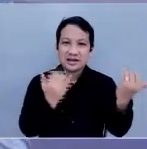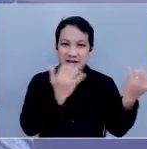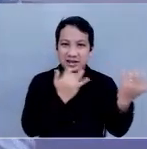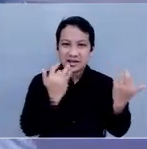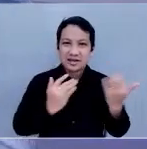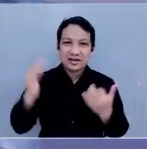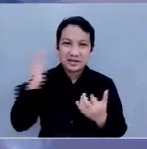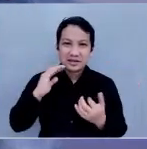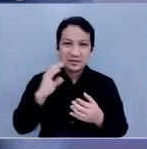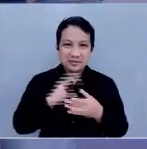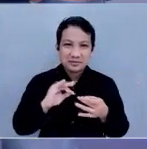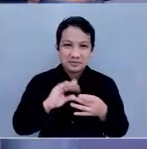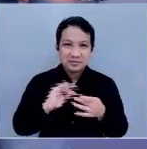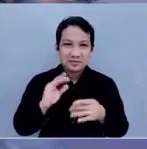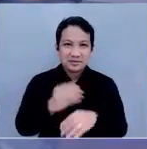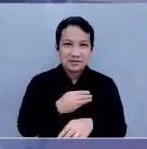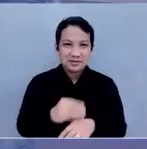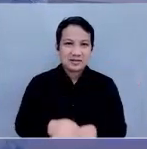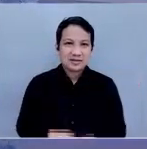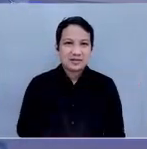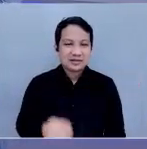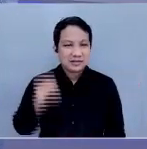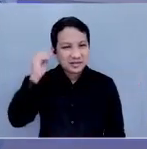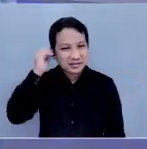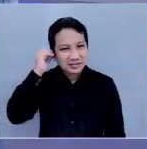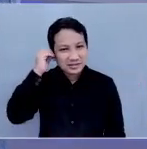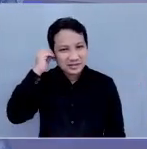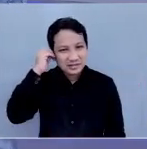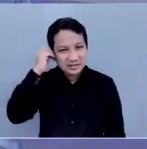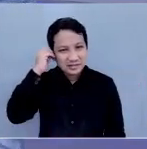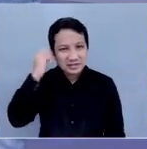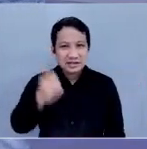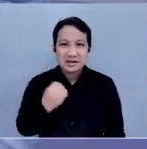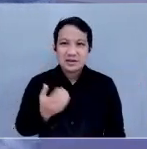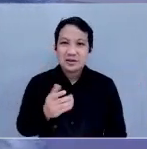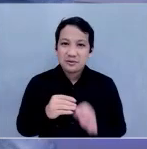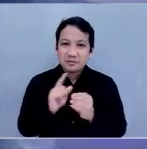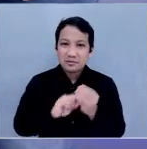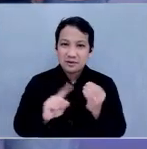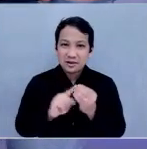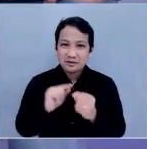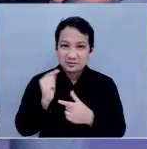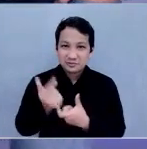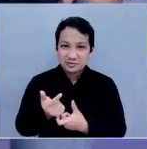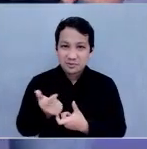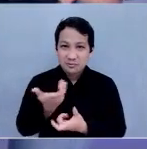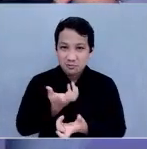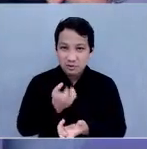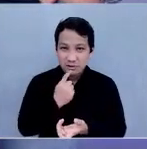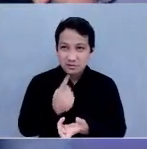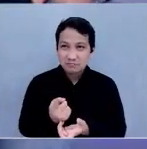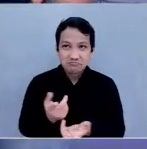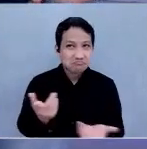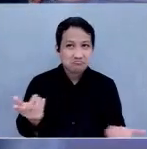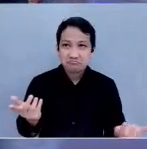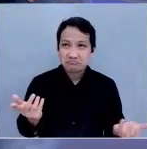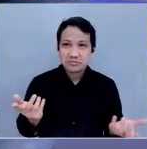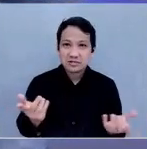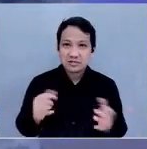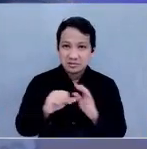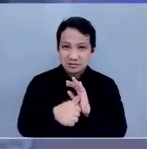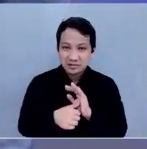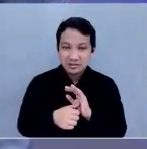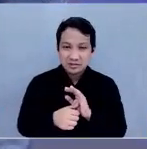music. Ano ba yung masasabi ninyong inspirasyon nyo bilang banda na gusto nyong, kumbaga, maitatak sa OPM